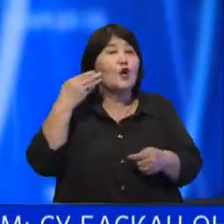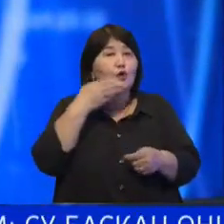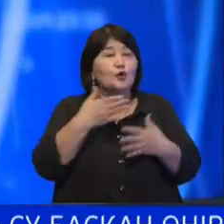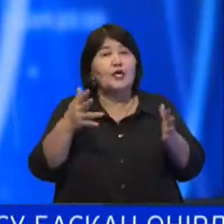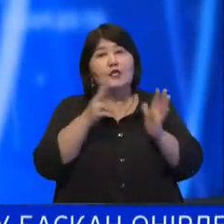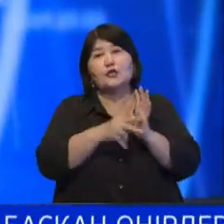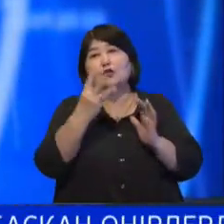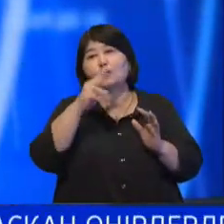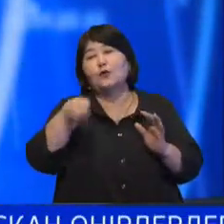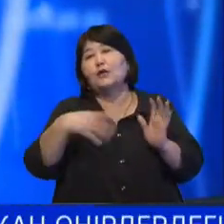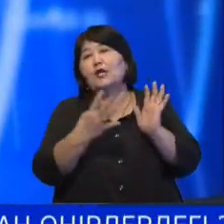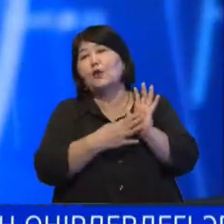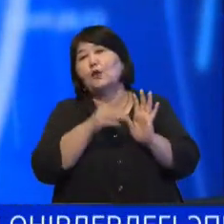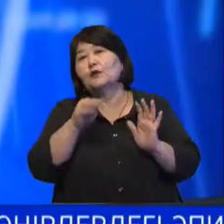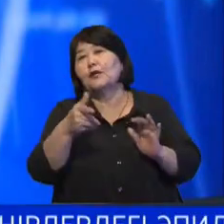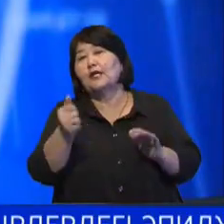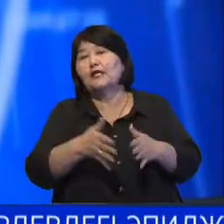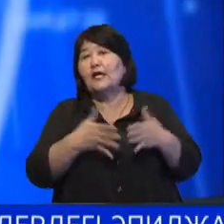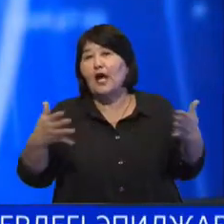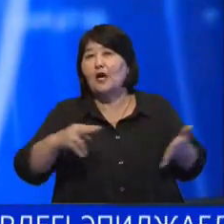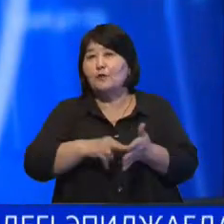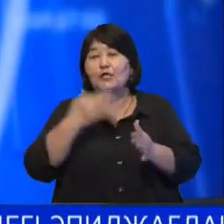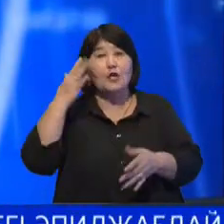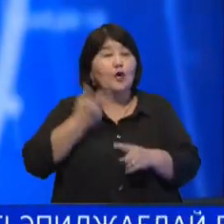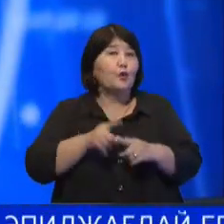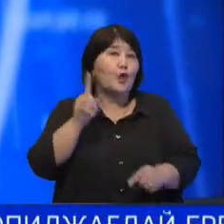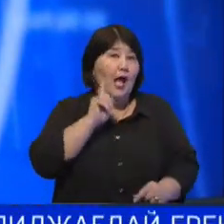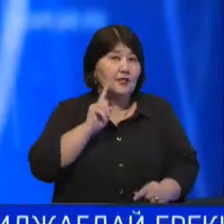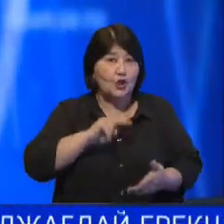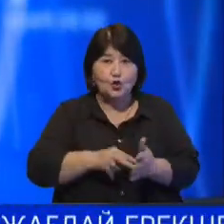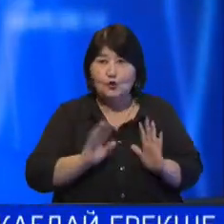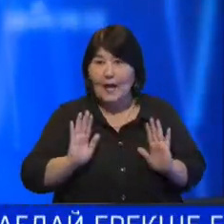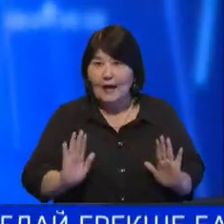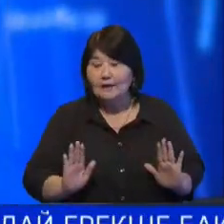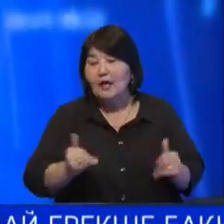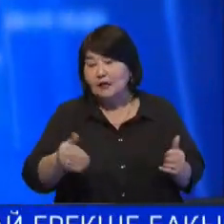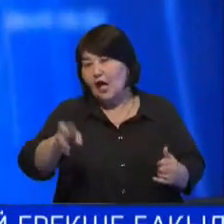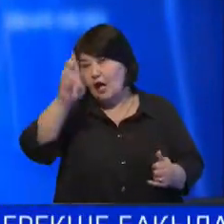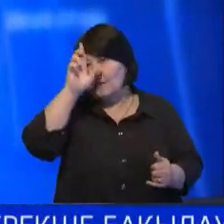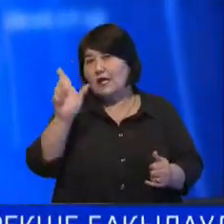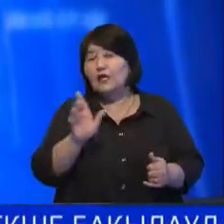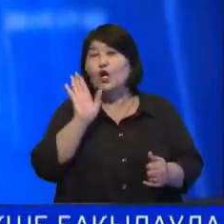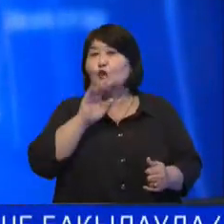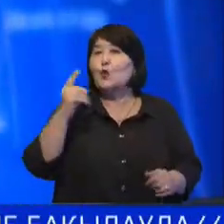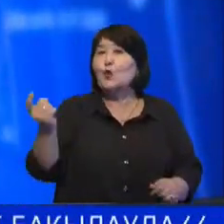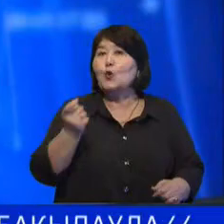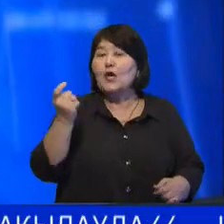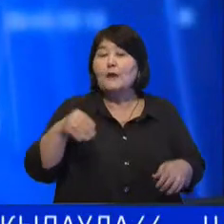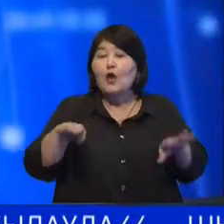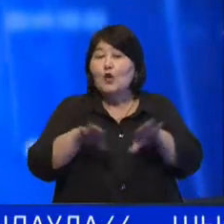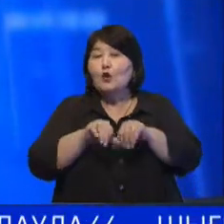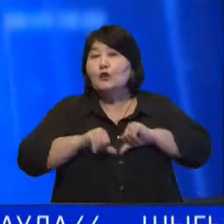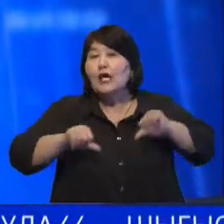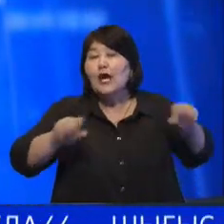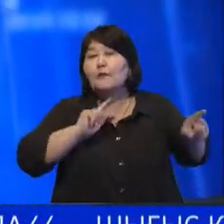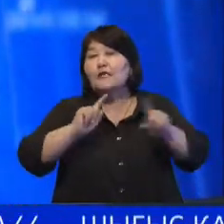көлемі 83,9 мың гектарға межеленіп отыр. Бұл әзірге жоспар ғана. Себебі мемлекетаралық су шаруашылығы үйлестіру